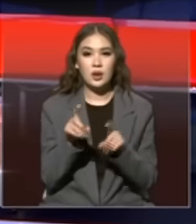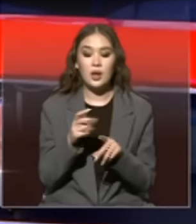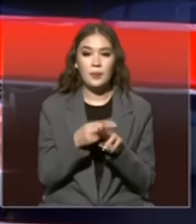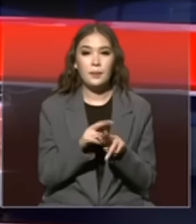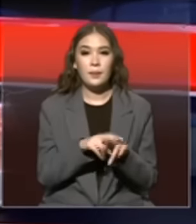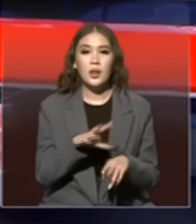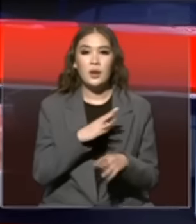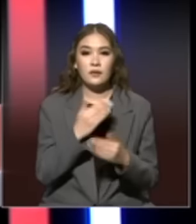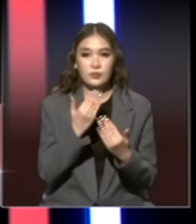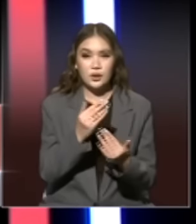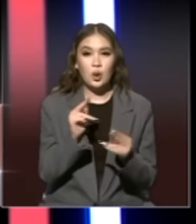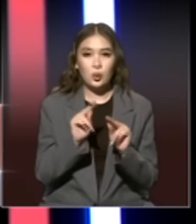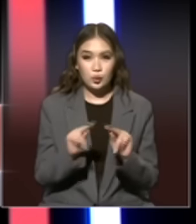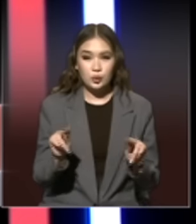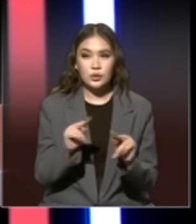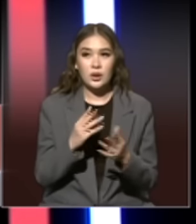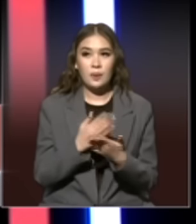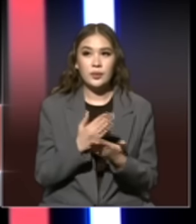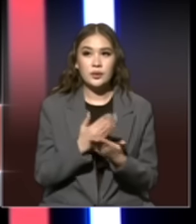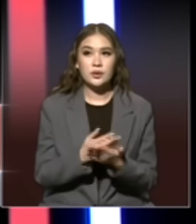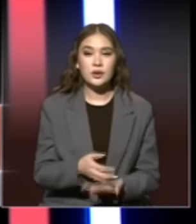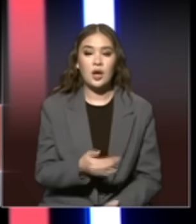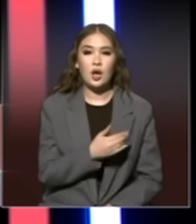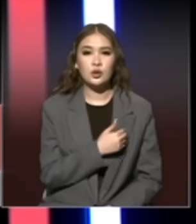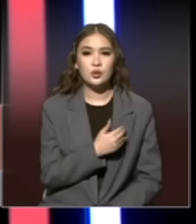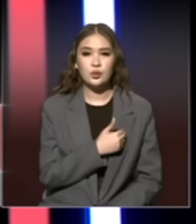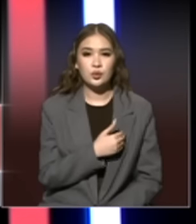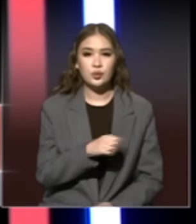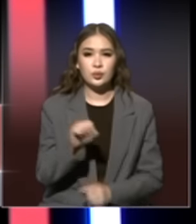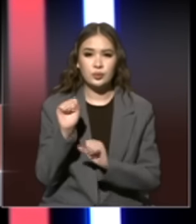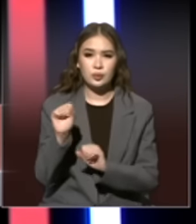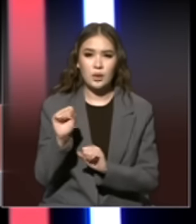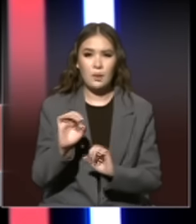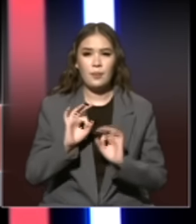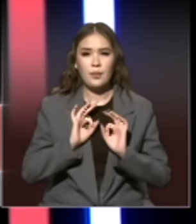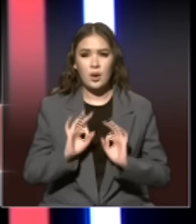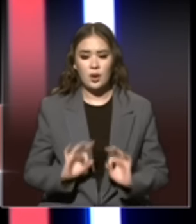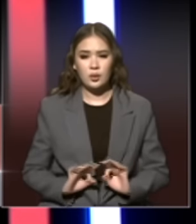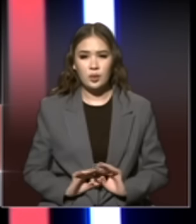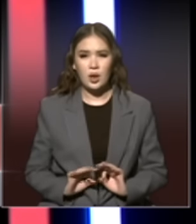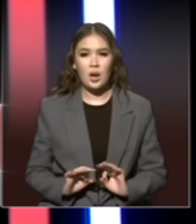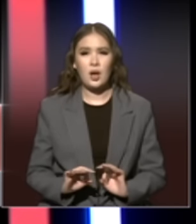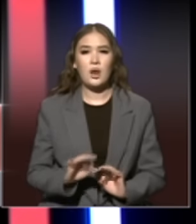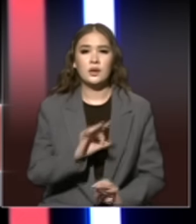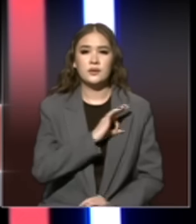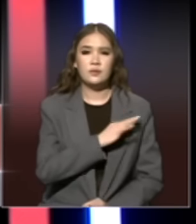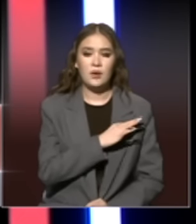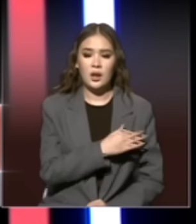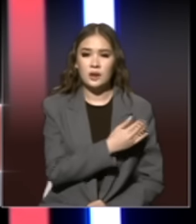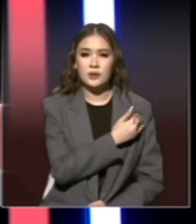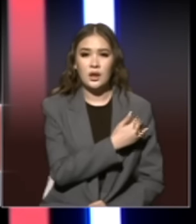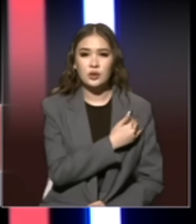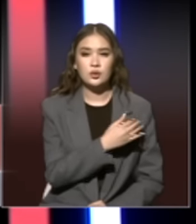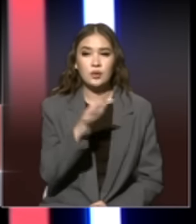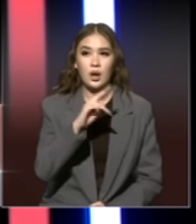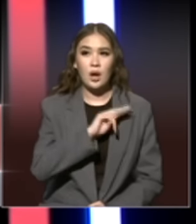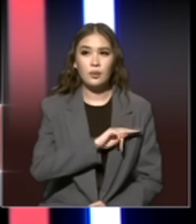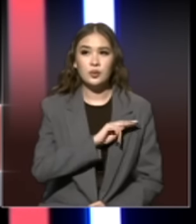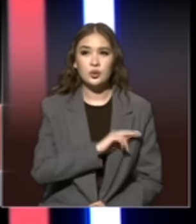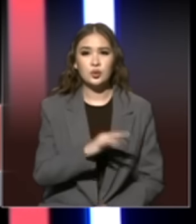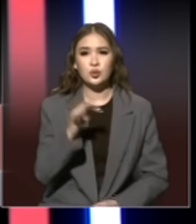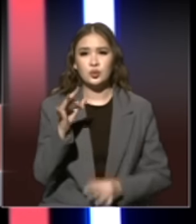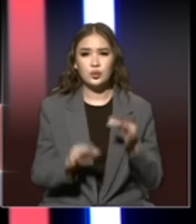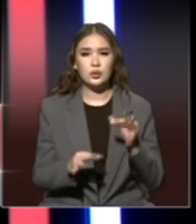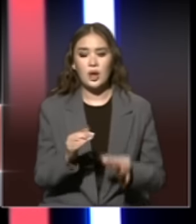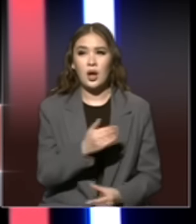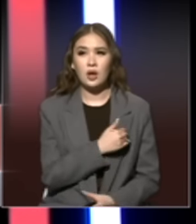сабақ бересіз ғой. Заңгер болғым келеді, прокурор болғым келеді, адвокат болғым келеді деген сияқты. Жалпы судья болғым келеді